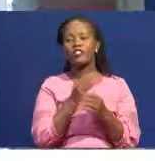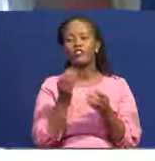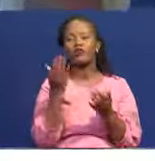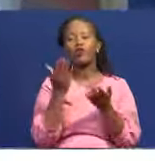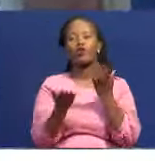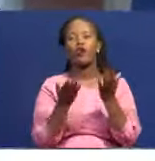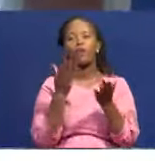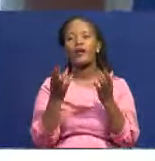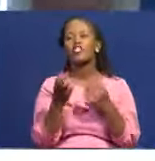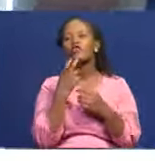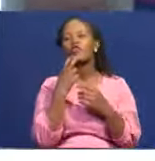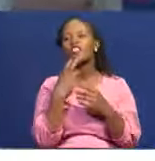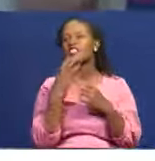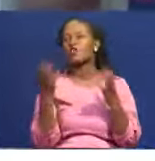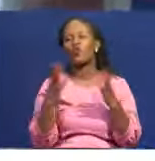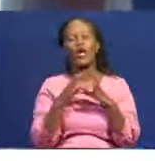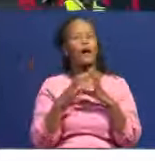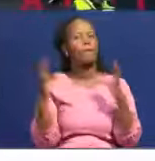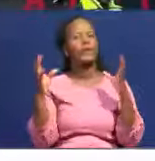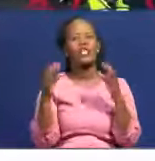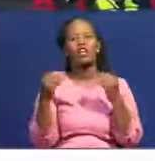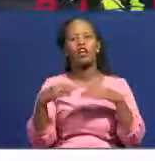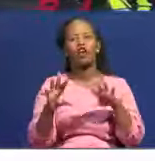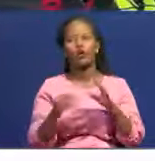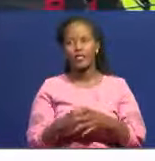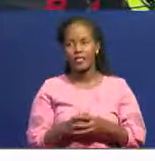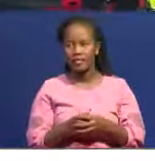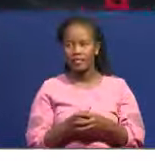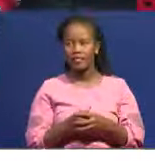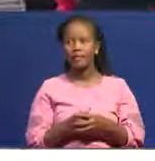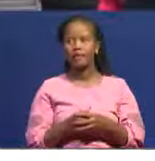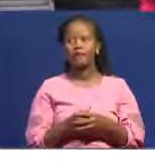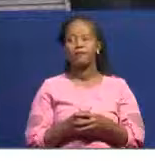Jumanne ambapo walipata hasara kubwa.